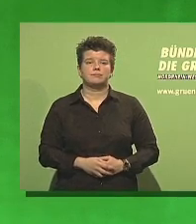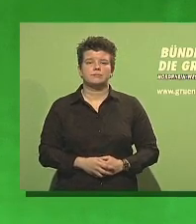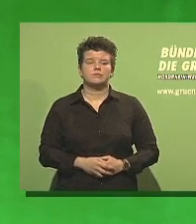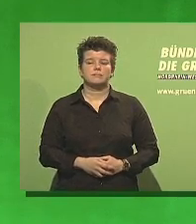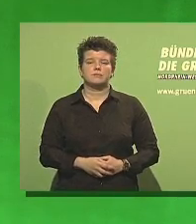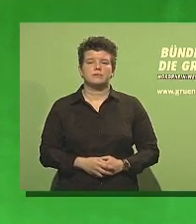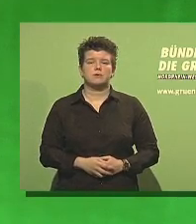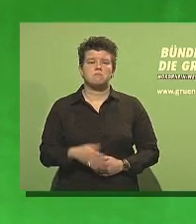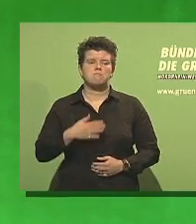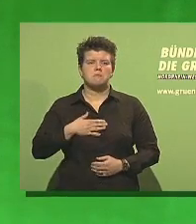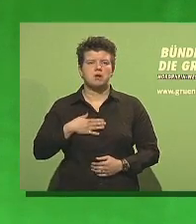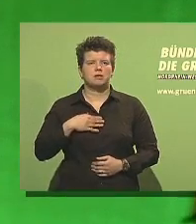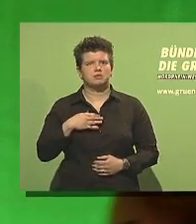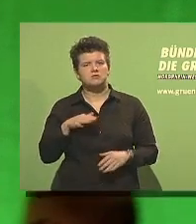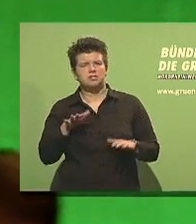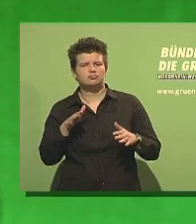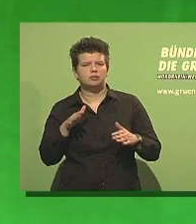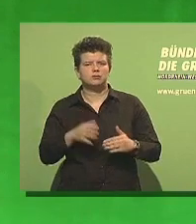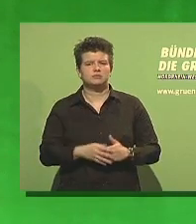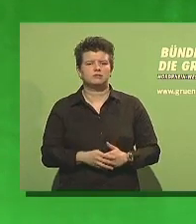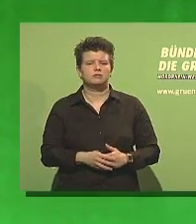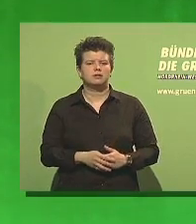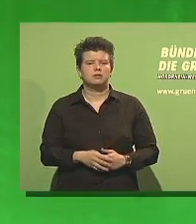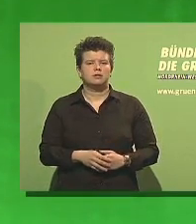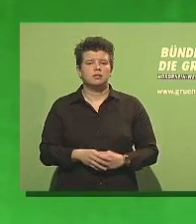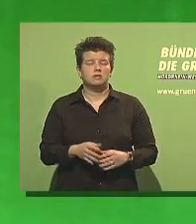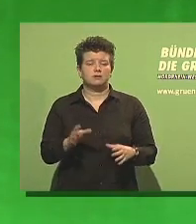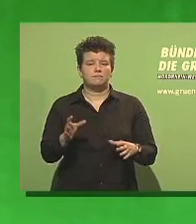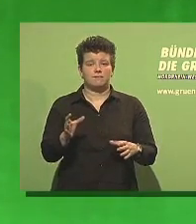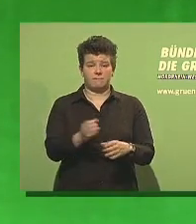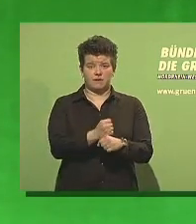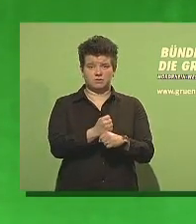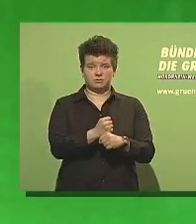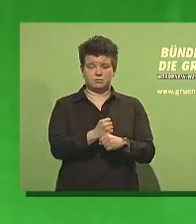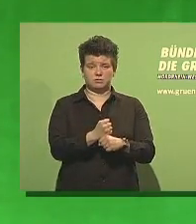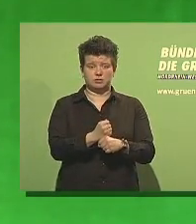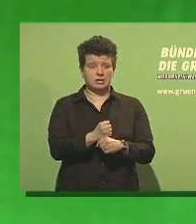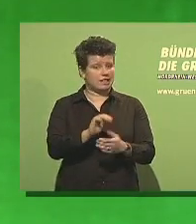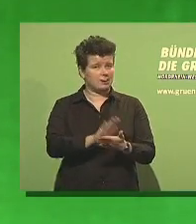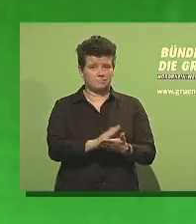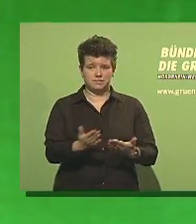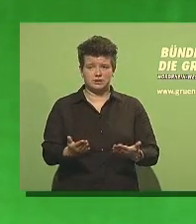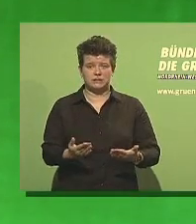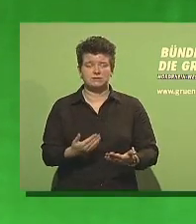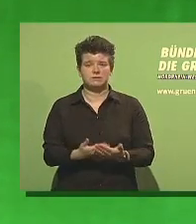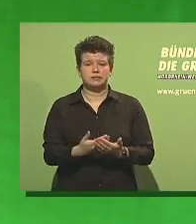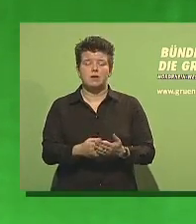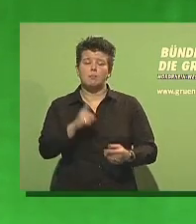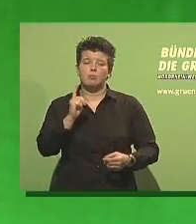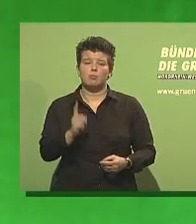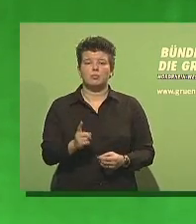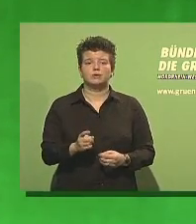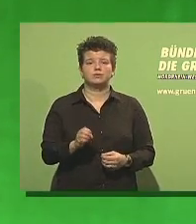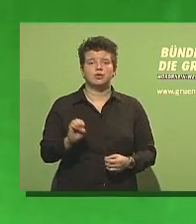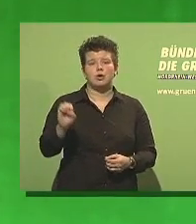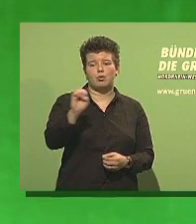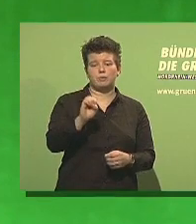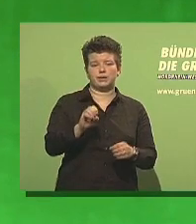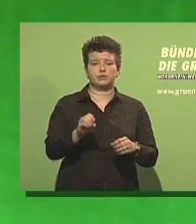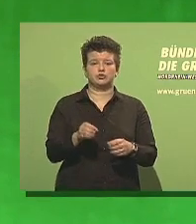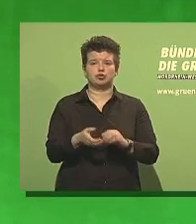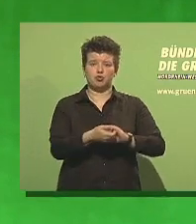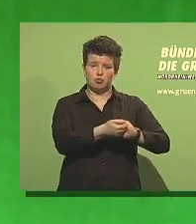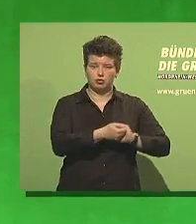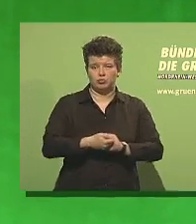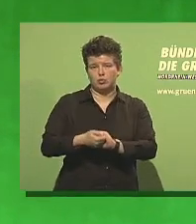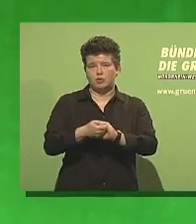war damals: Nach dem Scheitern der Verfassung muss es eine Neuaufstellung der Europäischen Union geben.